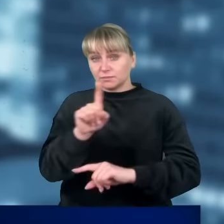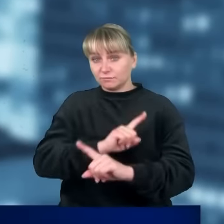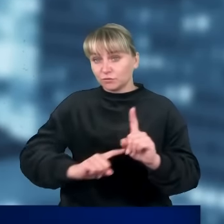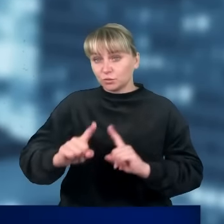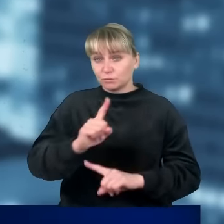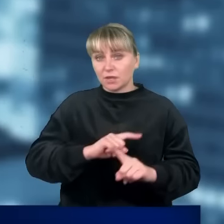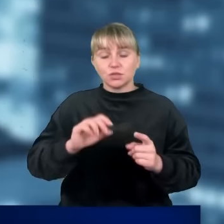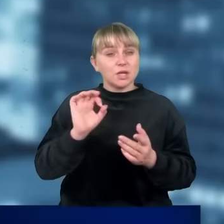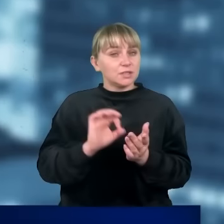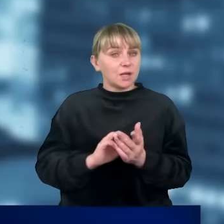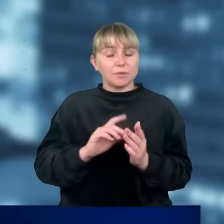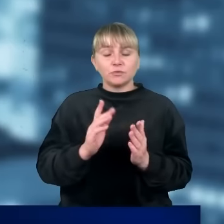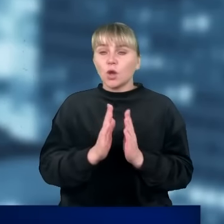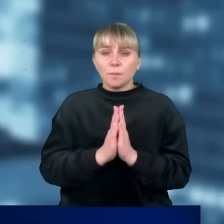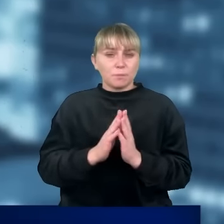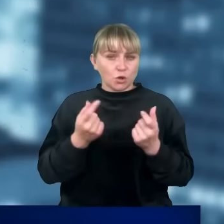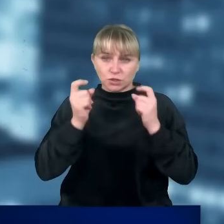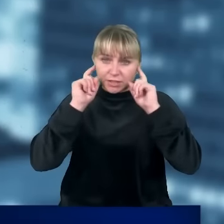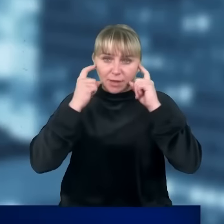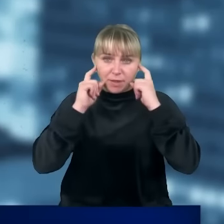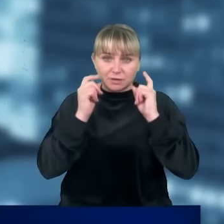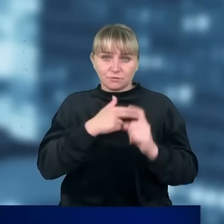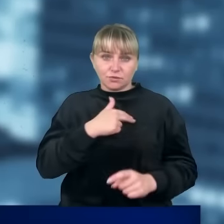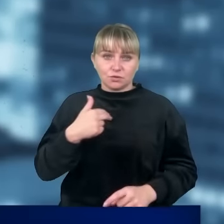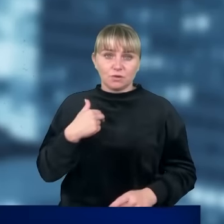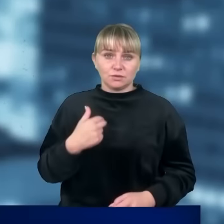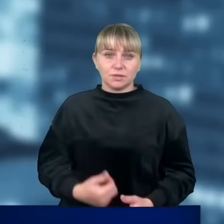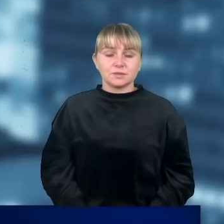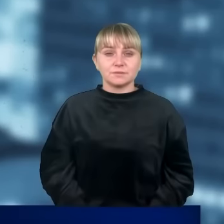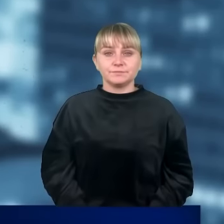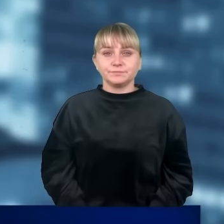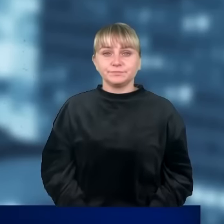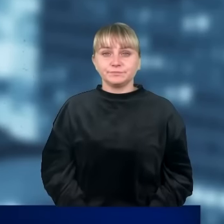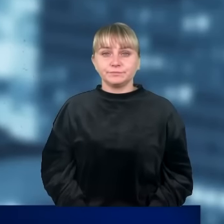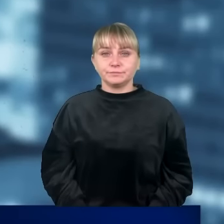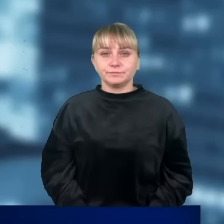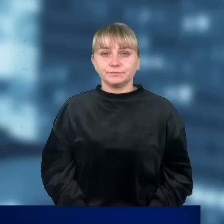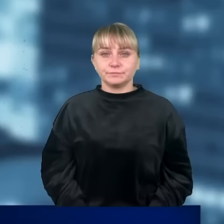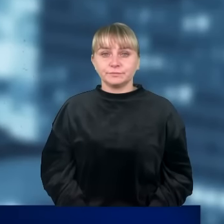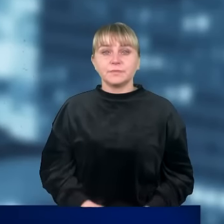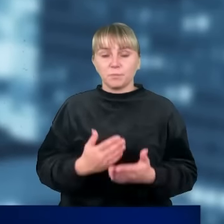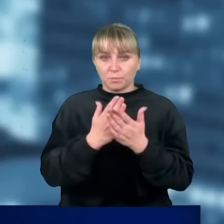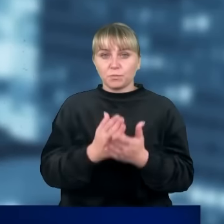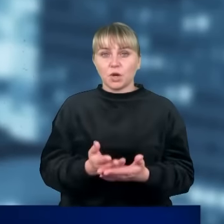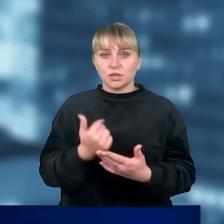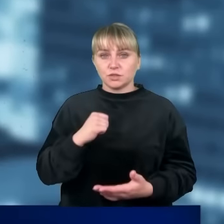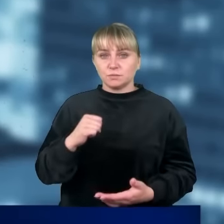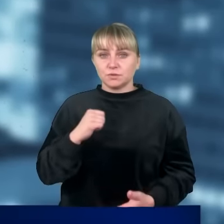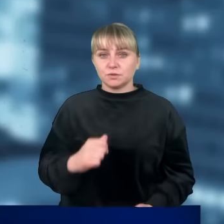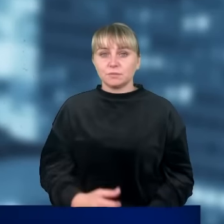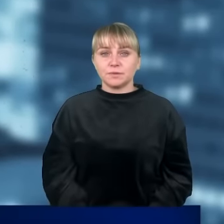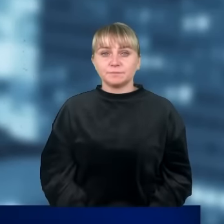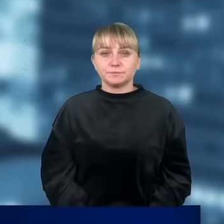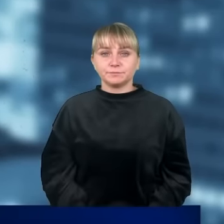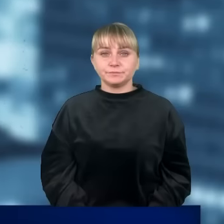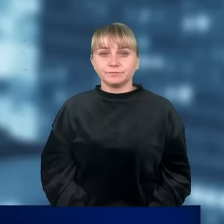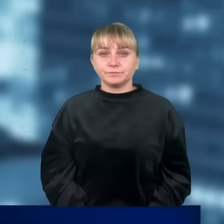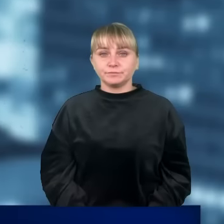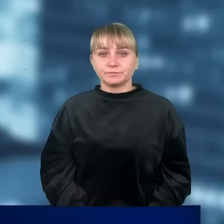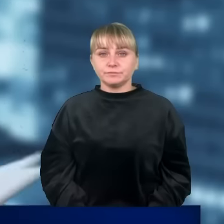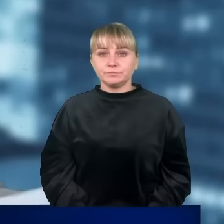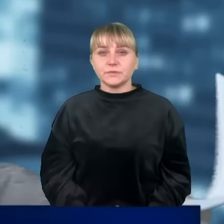rozmawiał. Także proszę się o nas nie martwić. Absolutnie. Damy radę. Ja mam jeszcze, no bo mówiłem, że mam